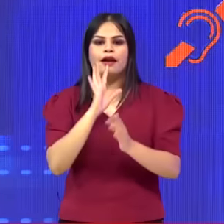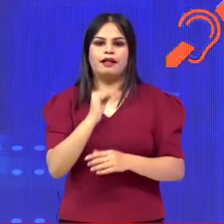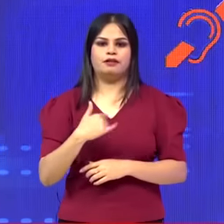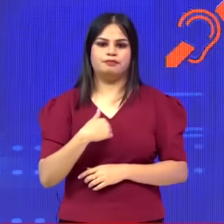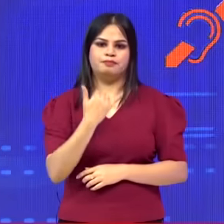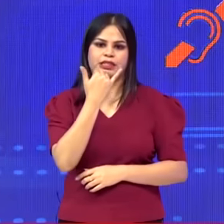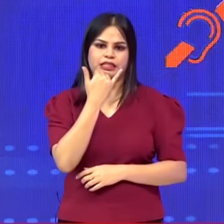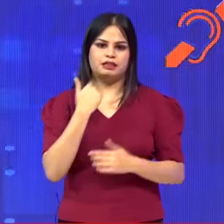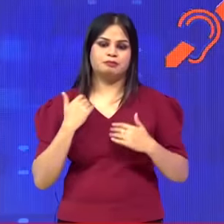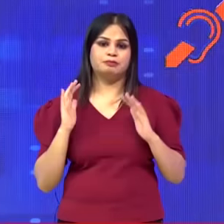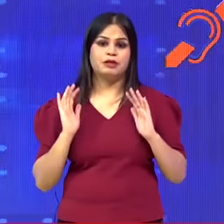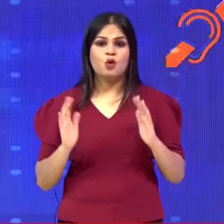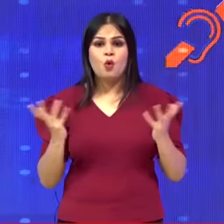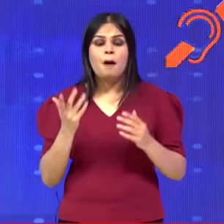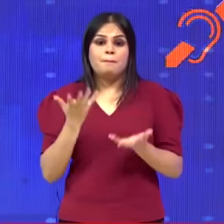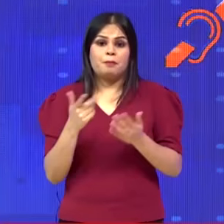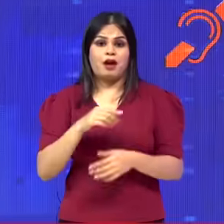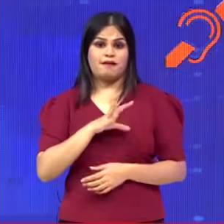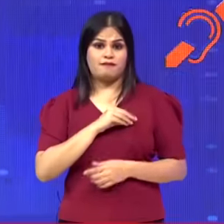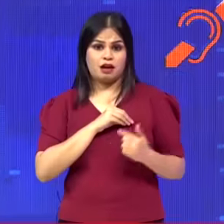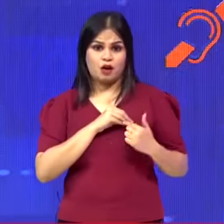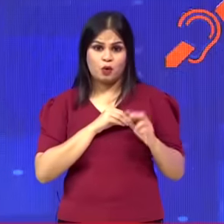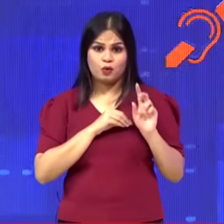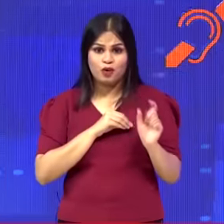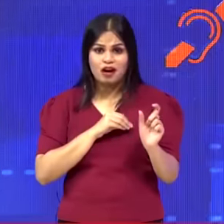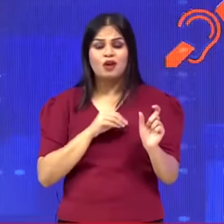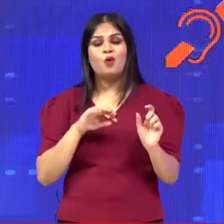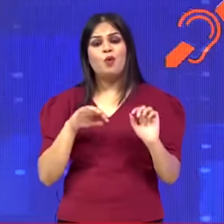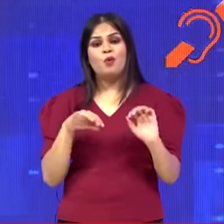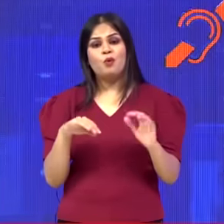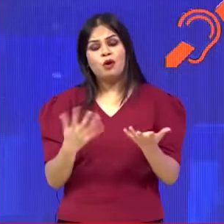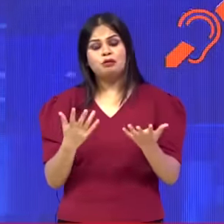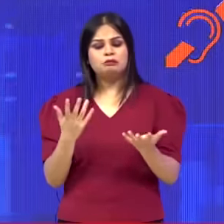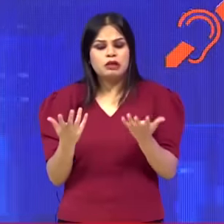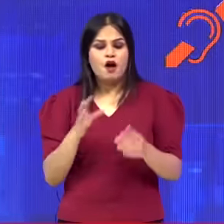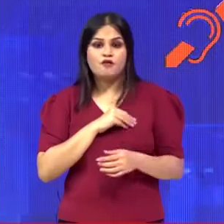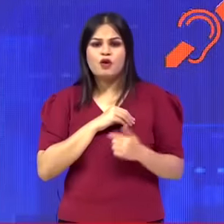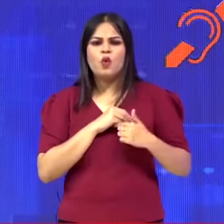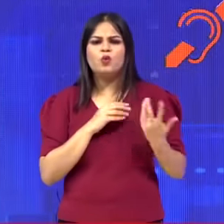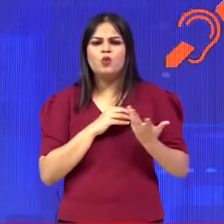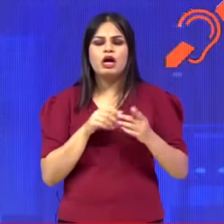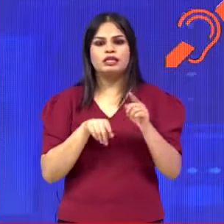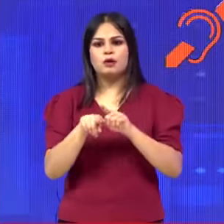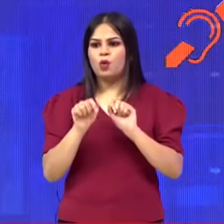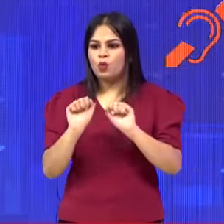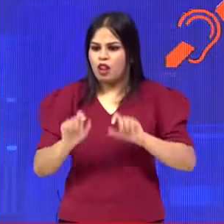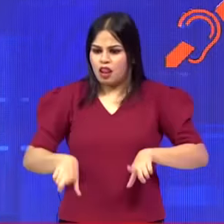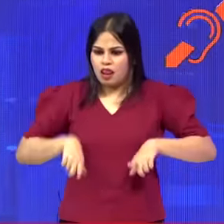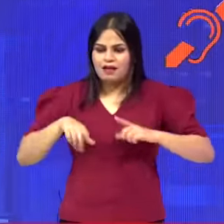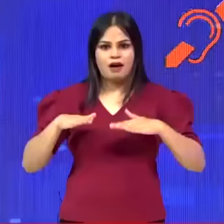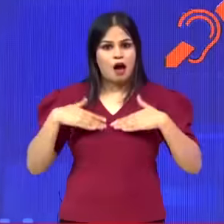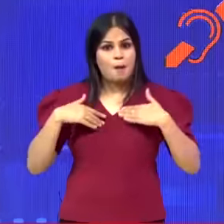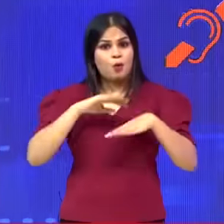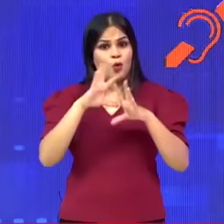शायद एक फियर कहो कि मैं शायद उनको वो ज़िंदगी, वो सुख ना